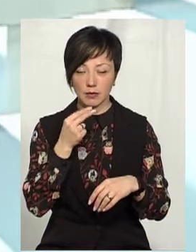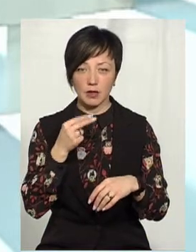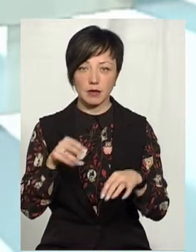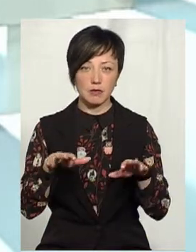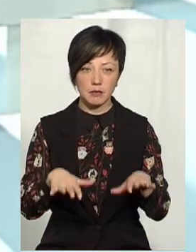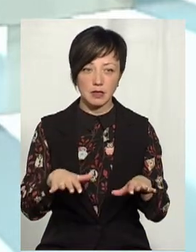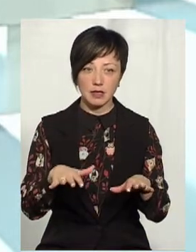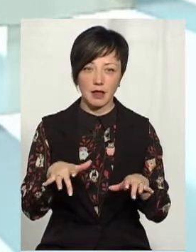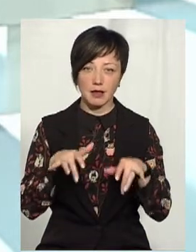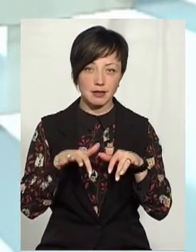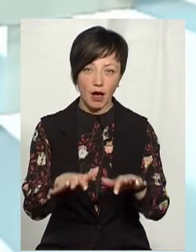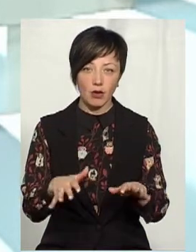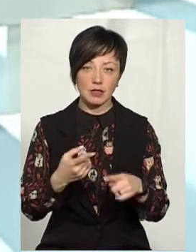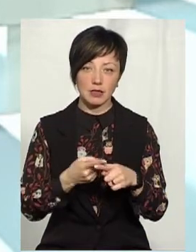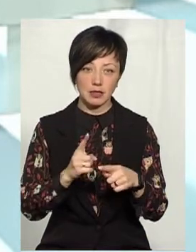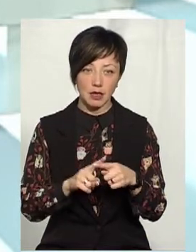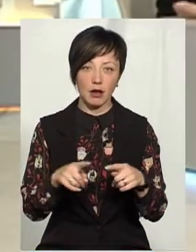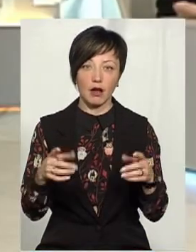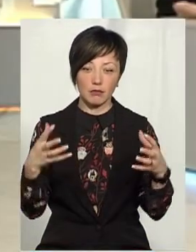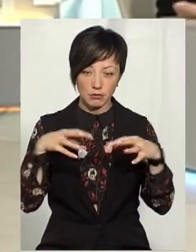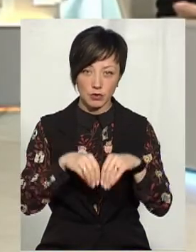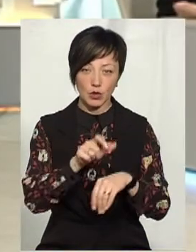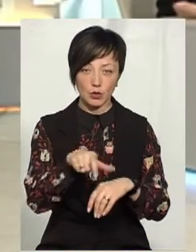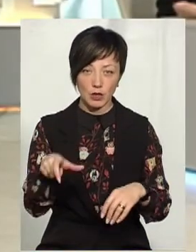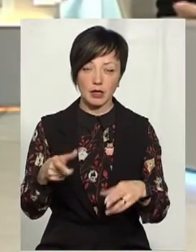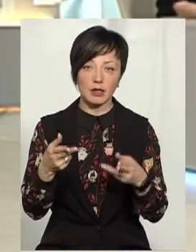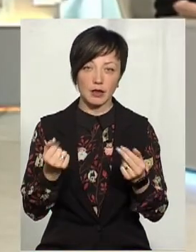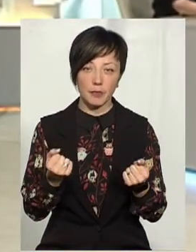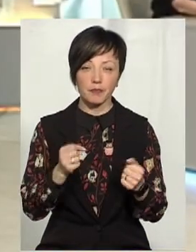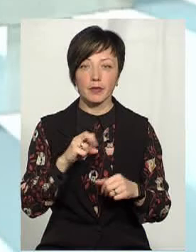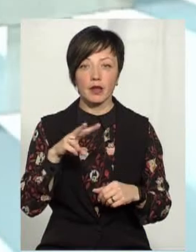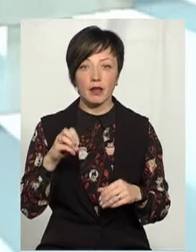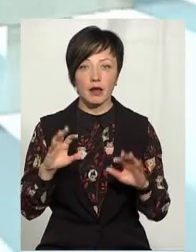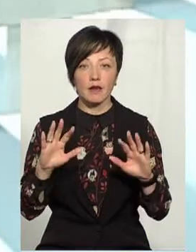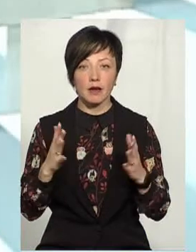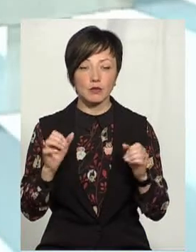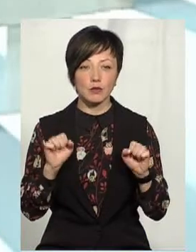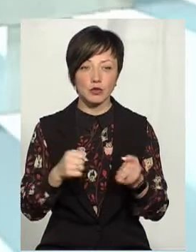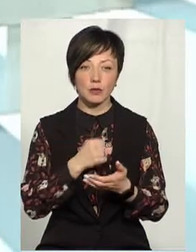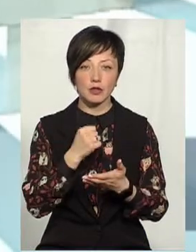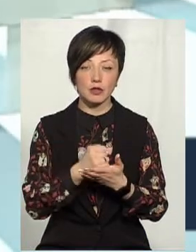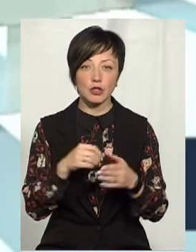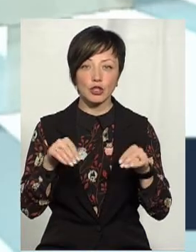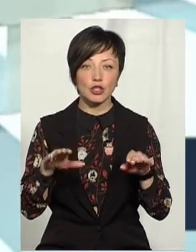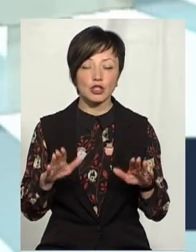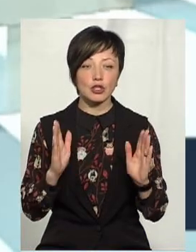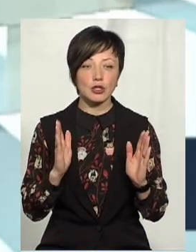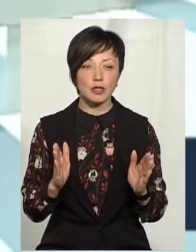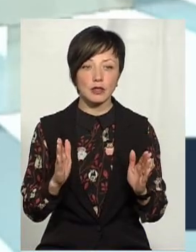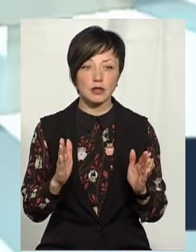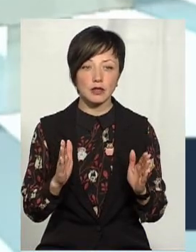певні масові заходи, це місце торгівлі. Але скупчення людей? Звичайно. Але наразі ми не можемо приймати тих рішень, які